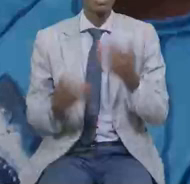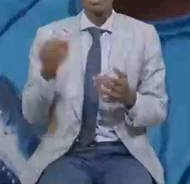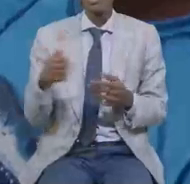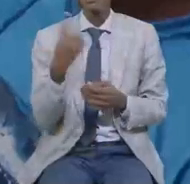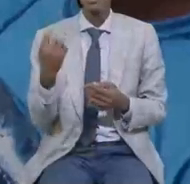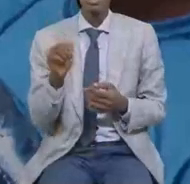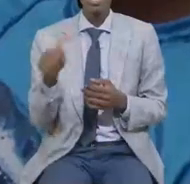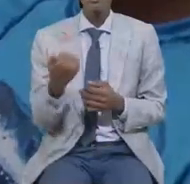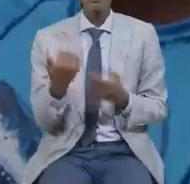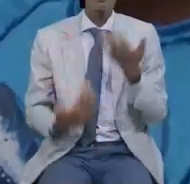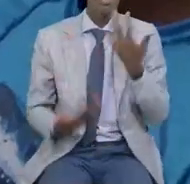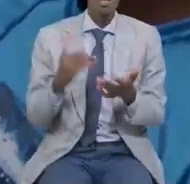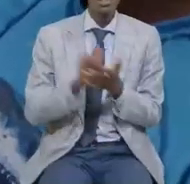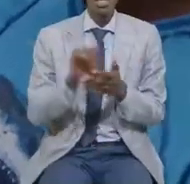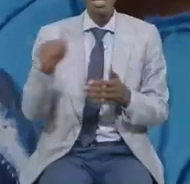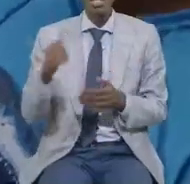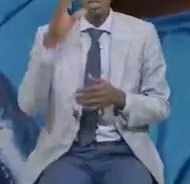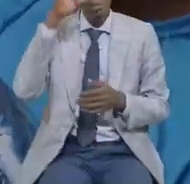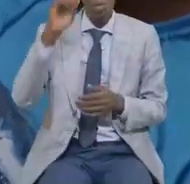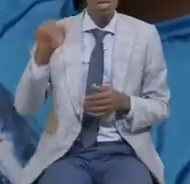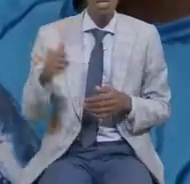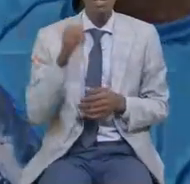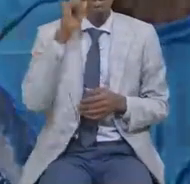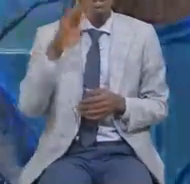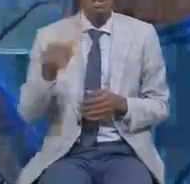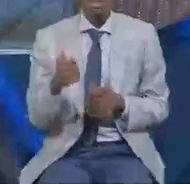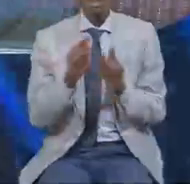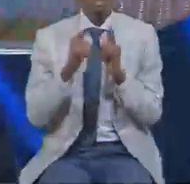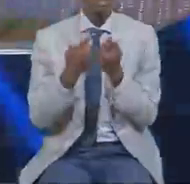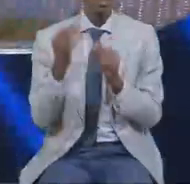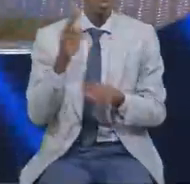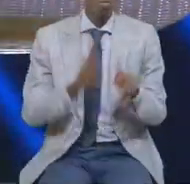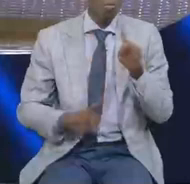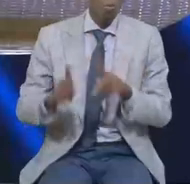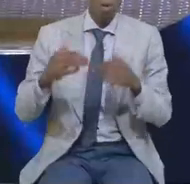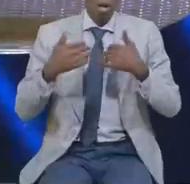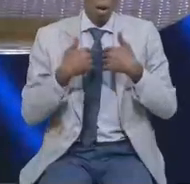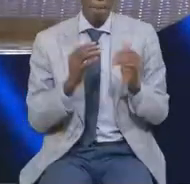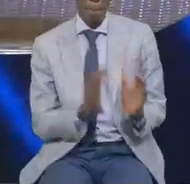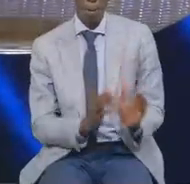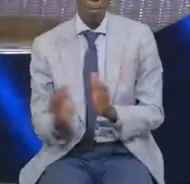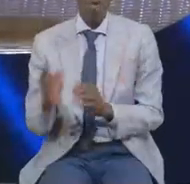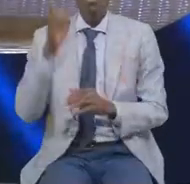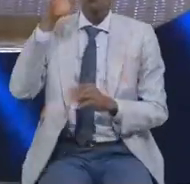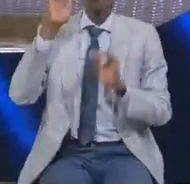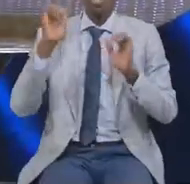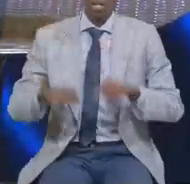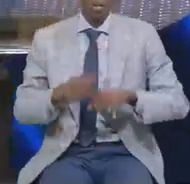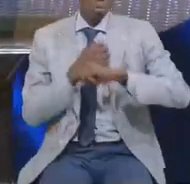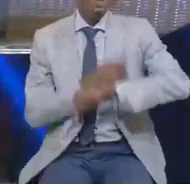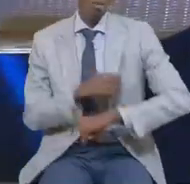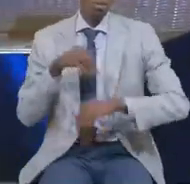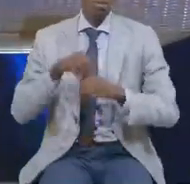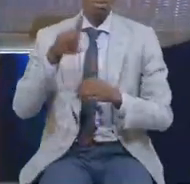feu qu'un homme, qu'une femme, qu'un groupe de personnes, tout feu que les gens ont allumé, Dieu peut te préserver. Si tu